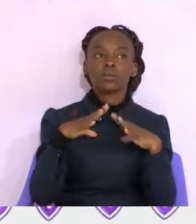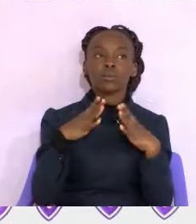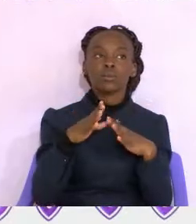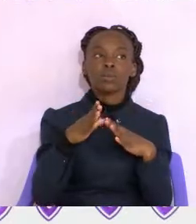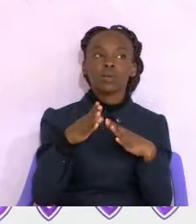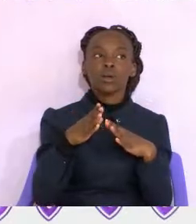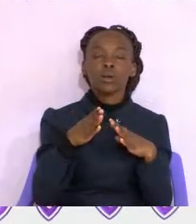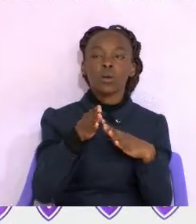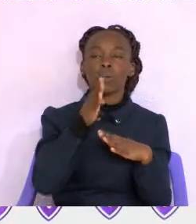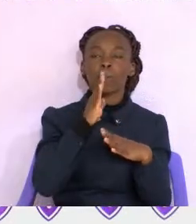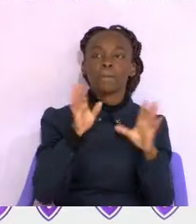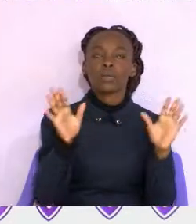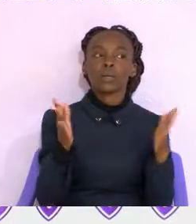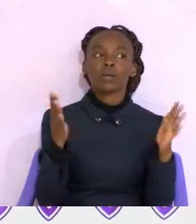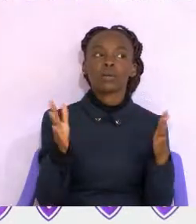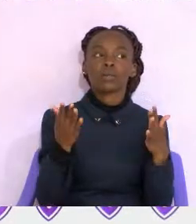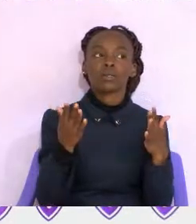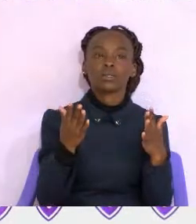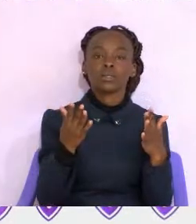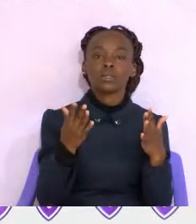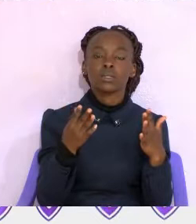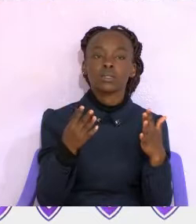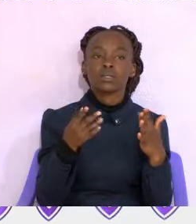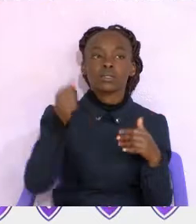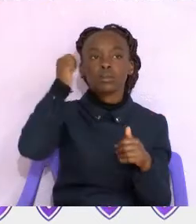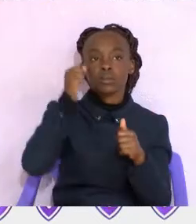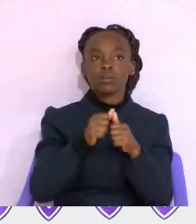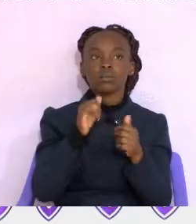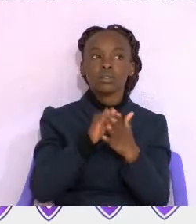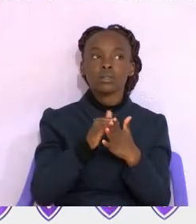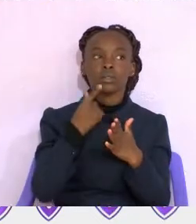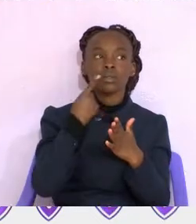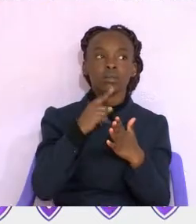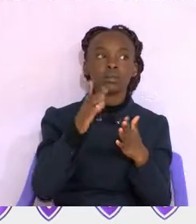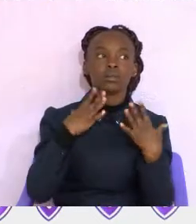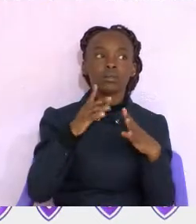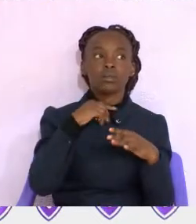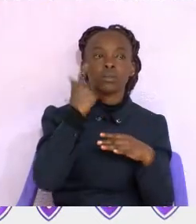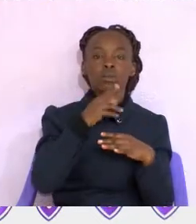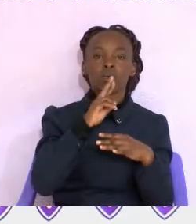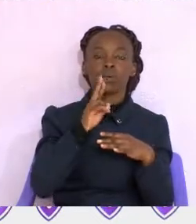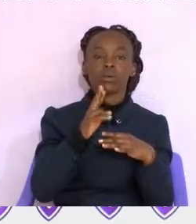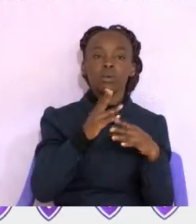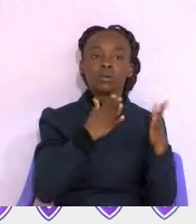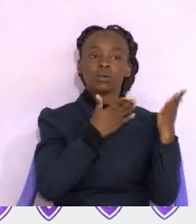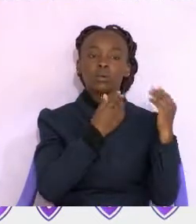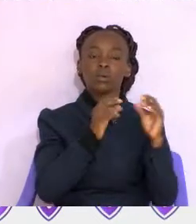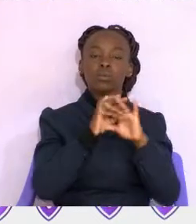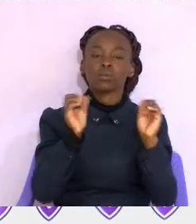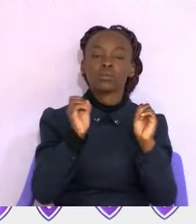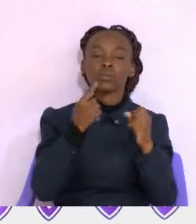be courageous. Praise God. Kumbuka, anawaambia watu wamefadhaika. Amewaambia